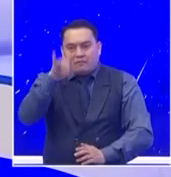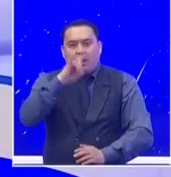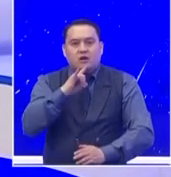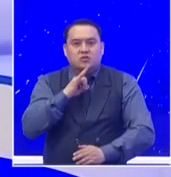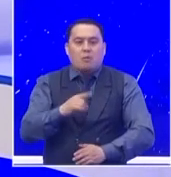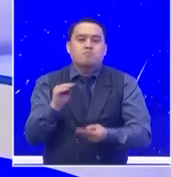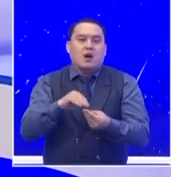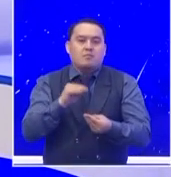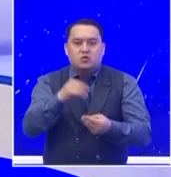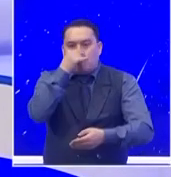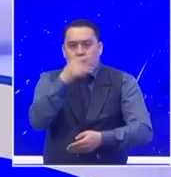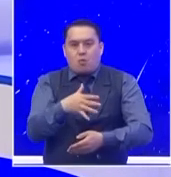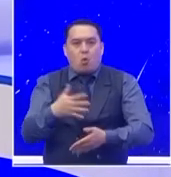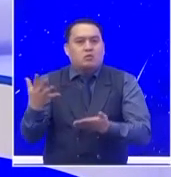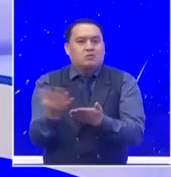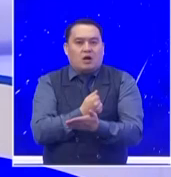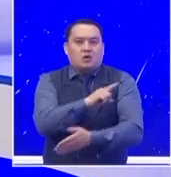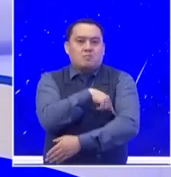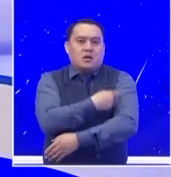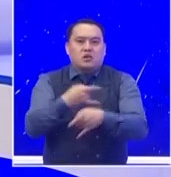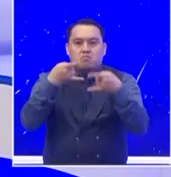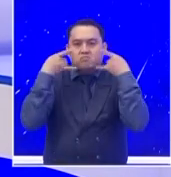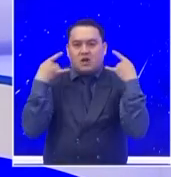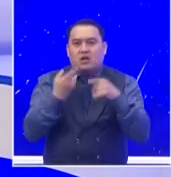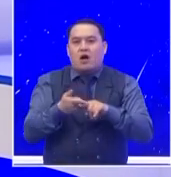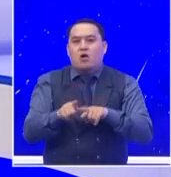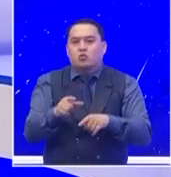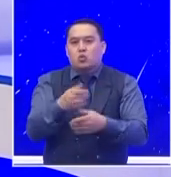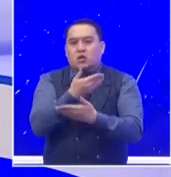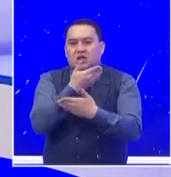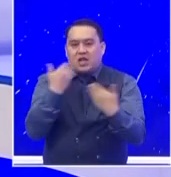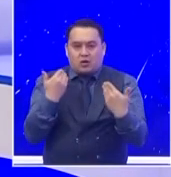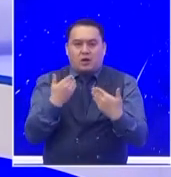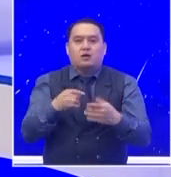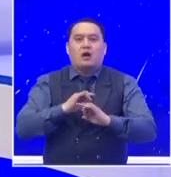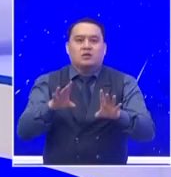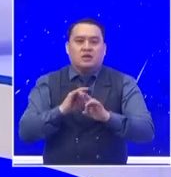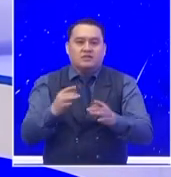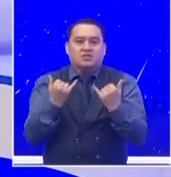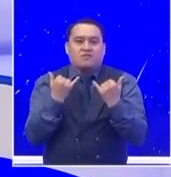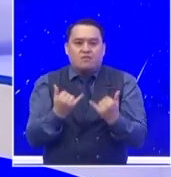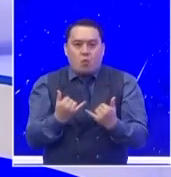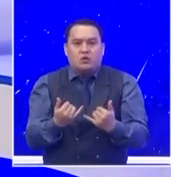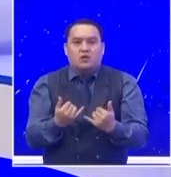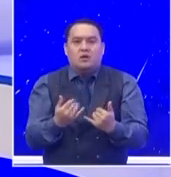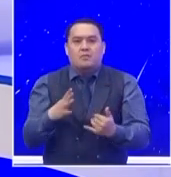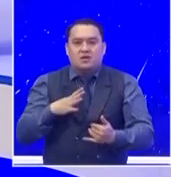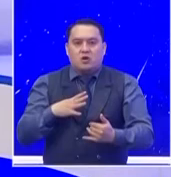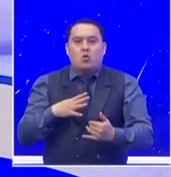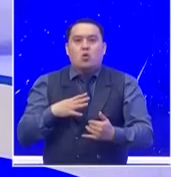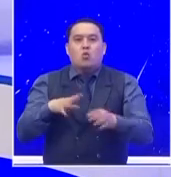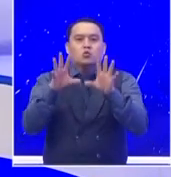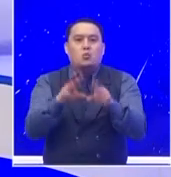Казахстанцы по-прежнему не могут найти в аптеках медицинские маски. Их попросту нет, говорят фармацевты. Хотя еще недавно